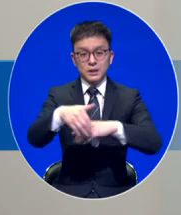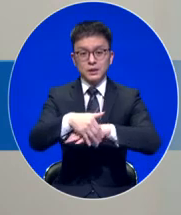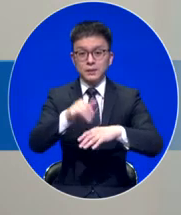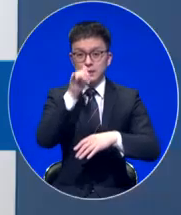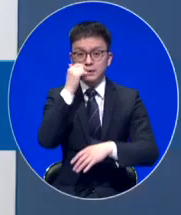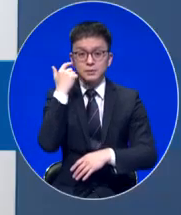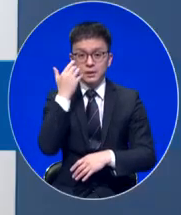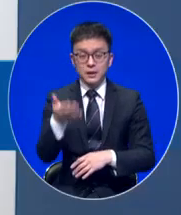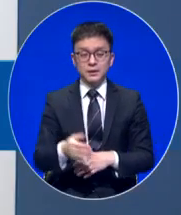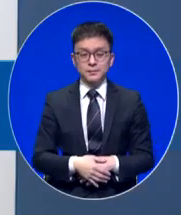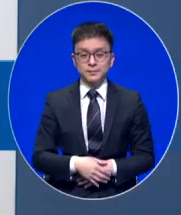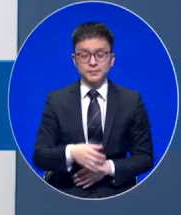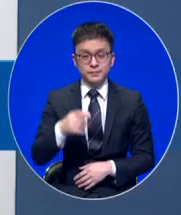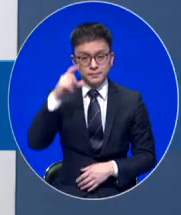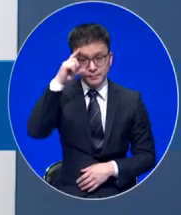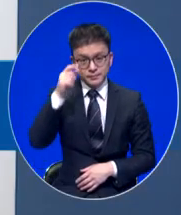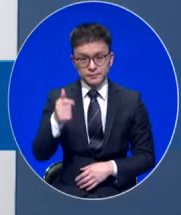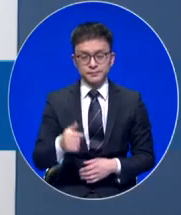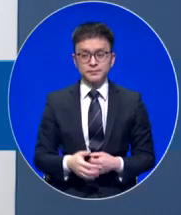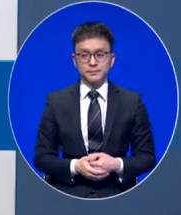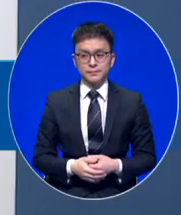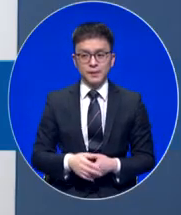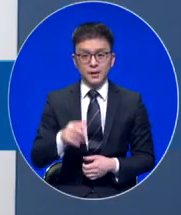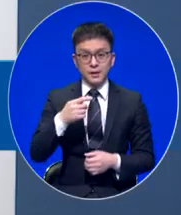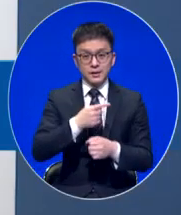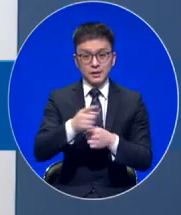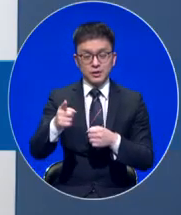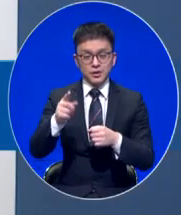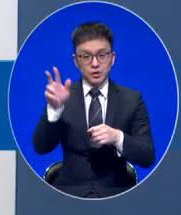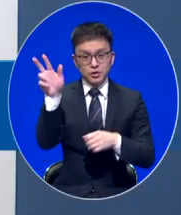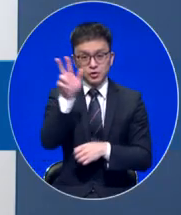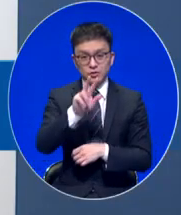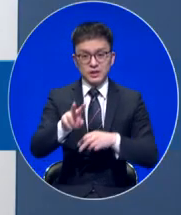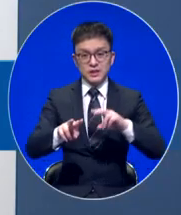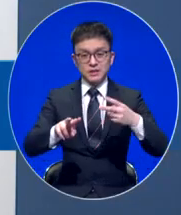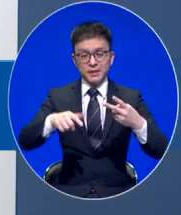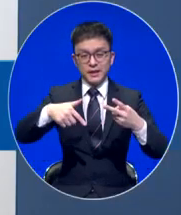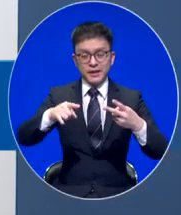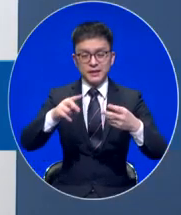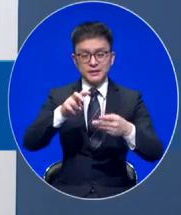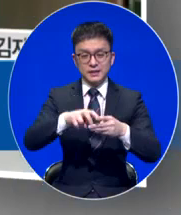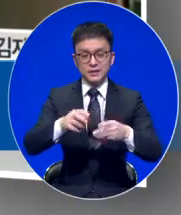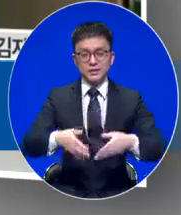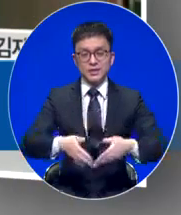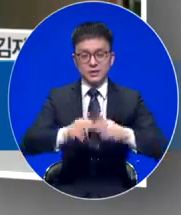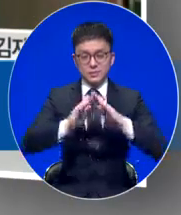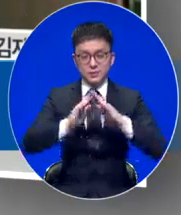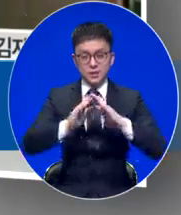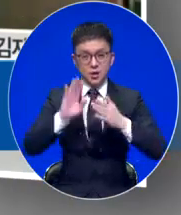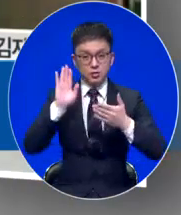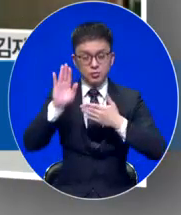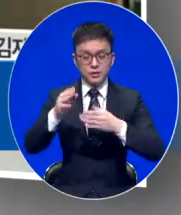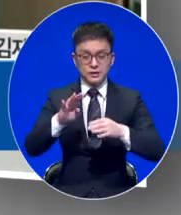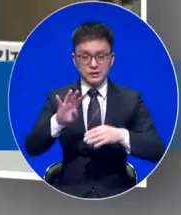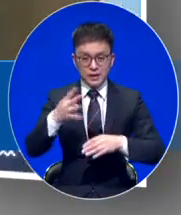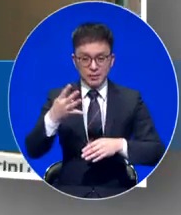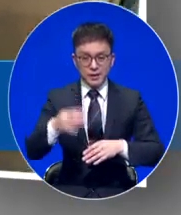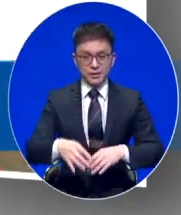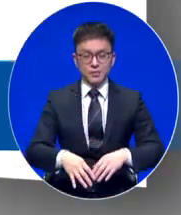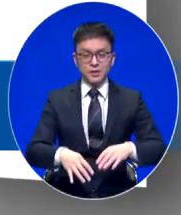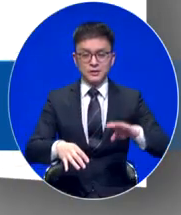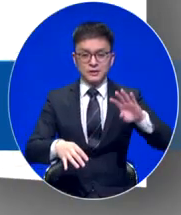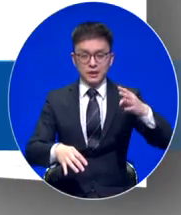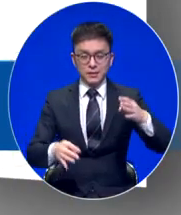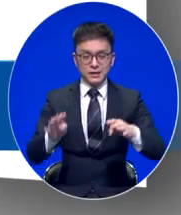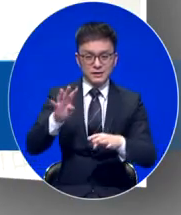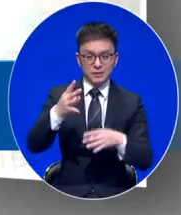어떤가요 예 저희가 내년도에는 전국적으로 200개 서의 센터를 만들고 그 이후에는 400개 소 400개 서 이런 식으로